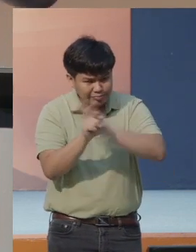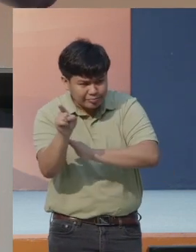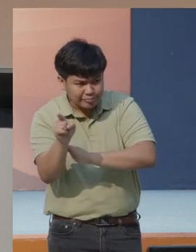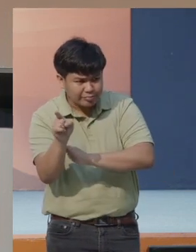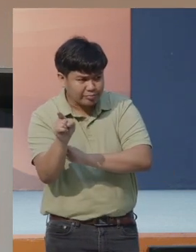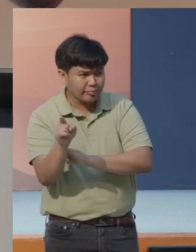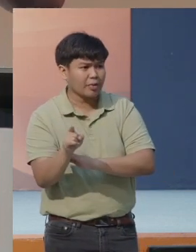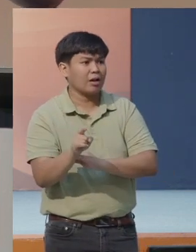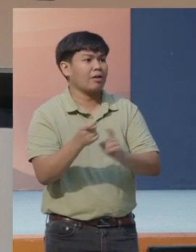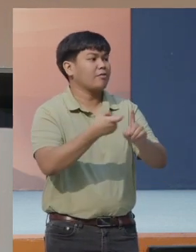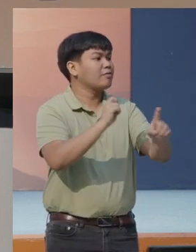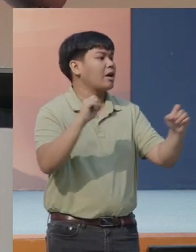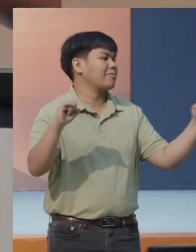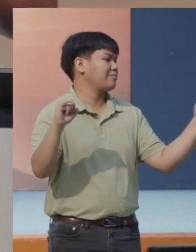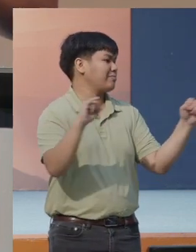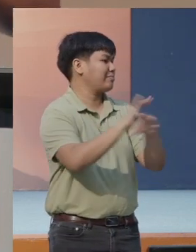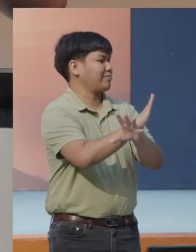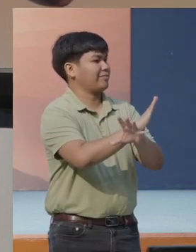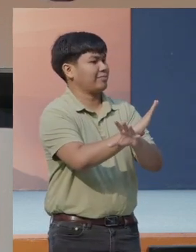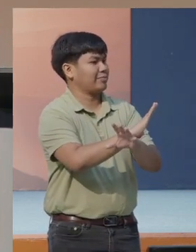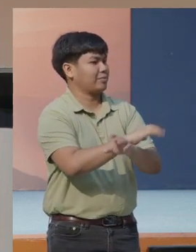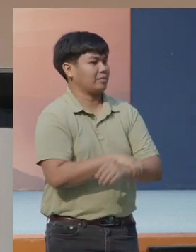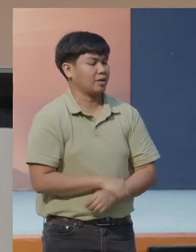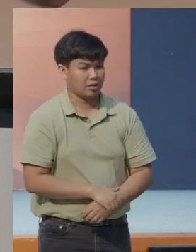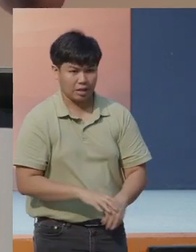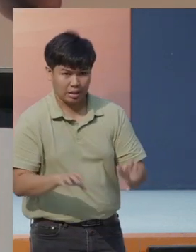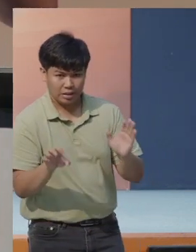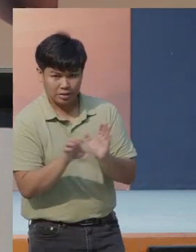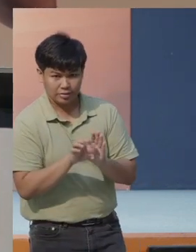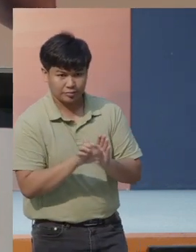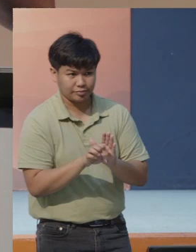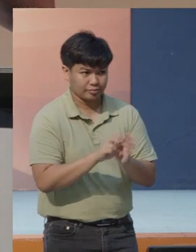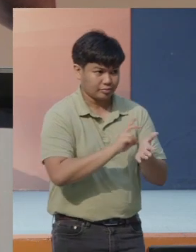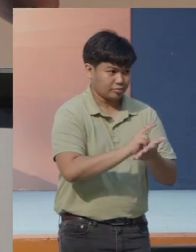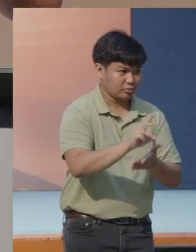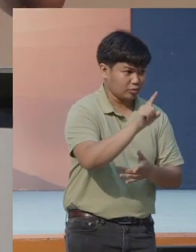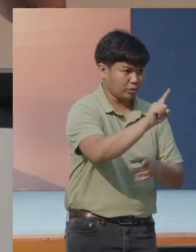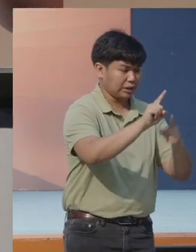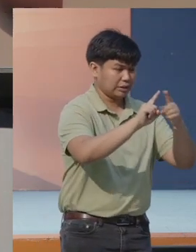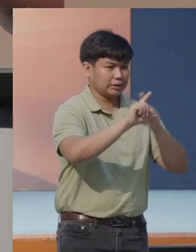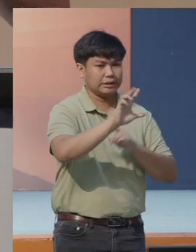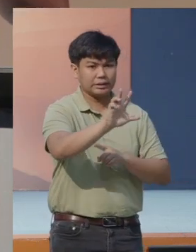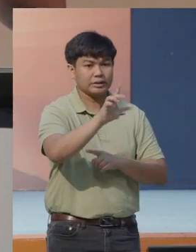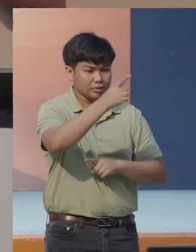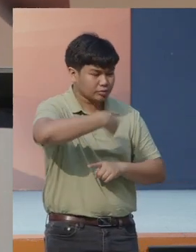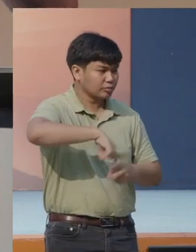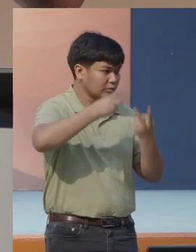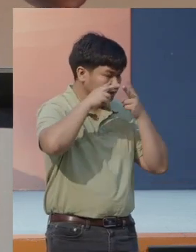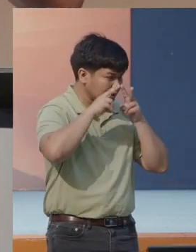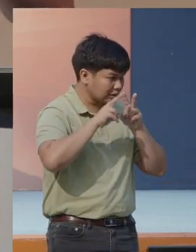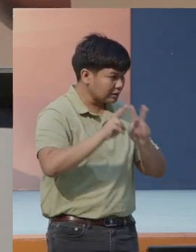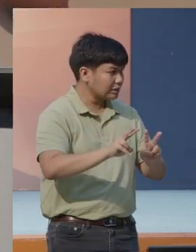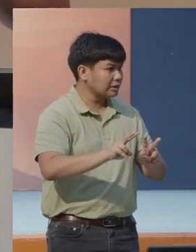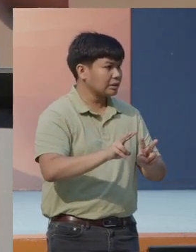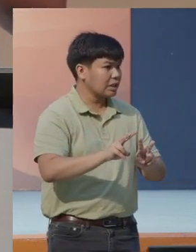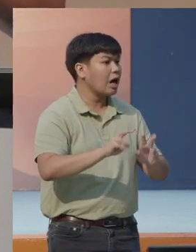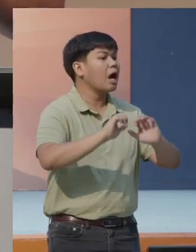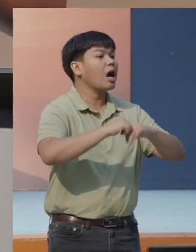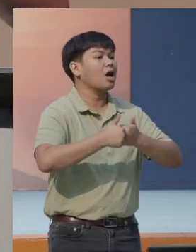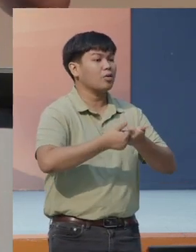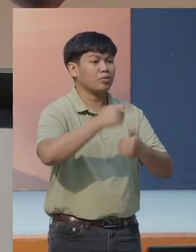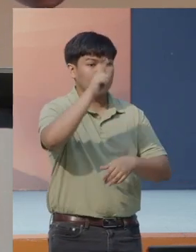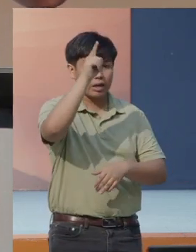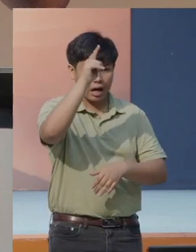the avenger of blood. So, sa verses 1 to 3, kita natin paano ipinagtatanggol